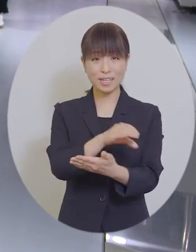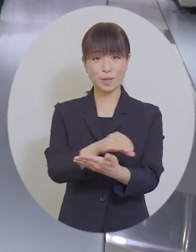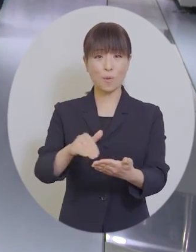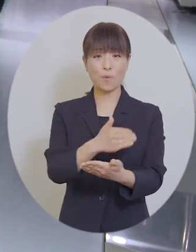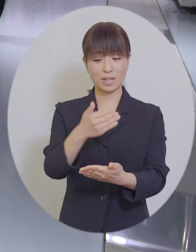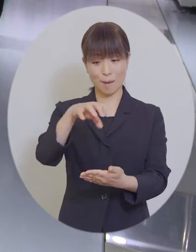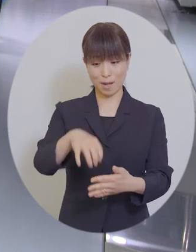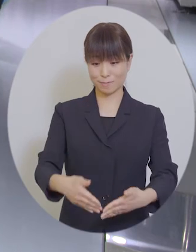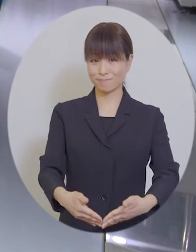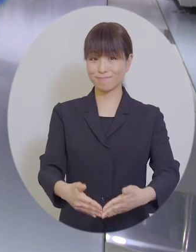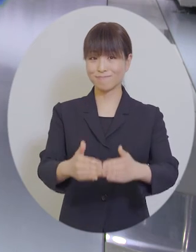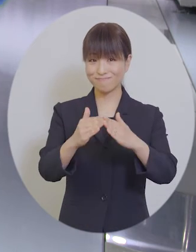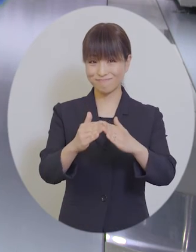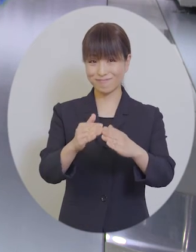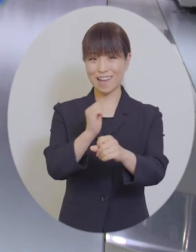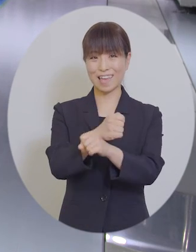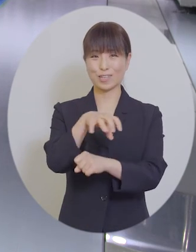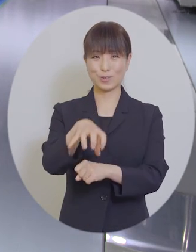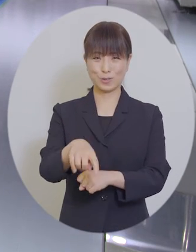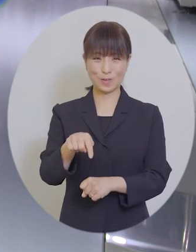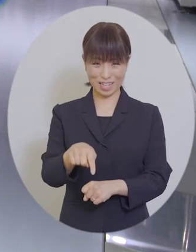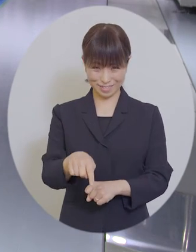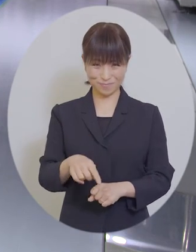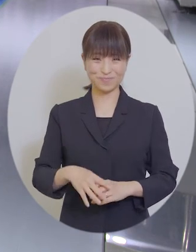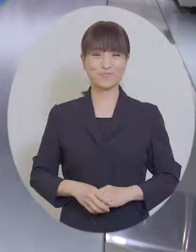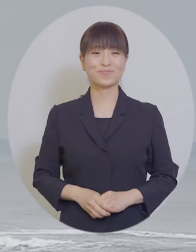郡山に設立された研究所です。